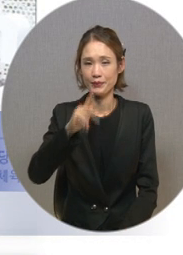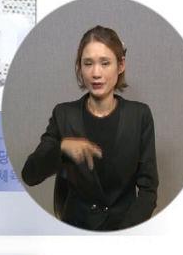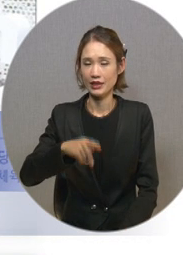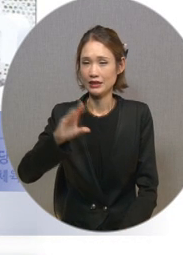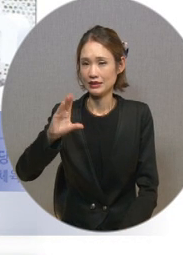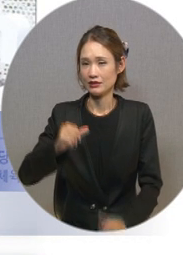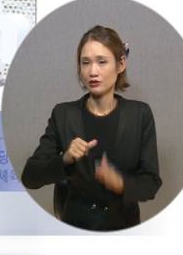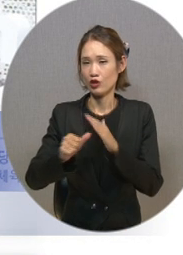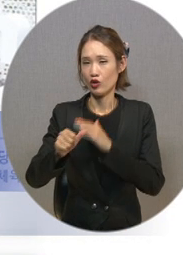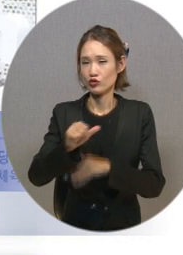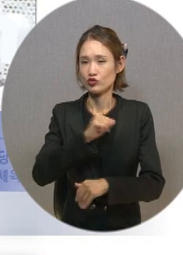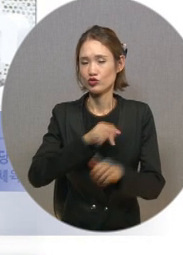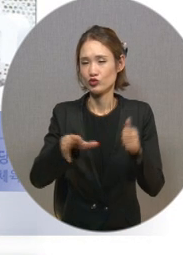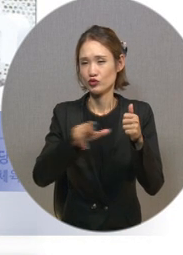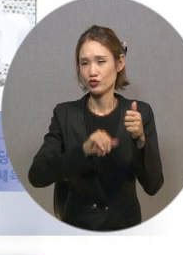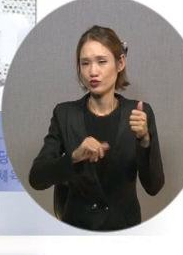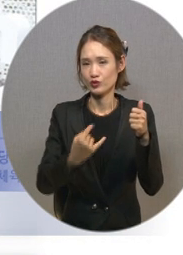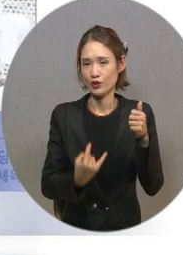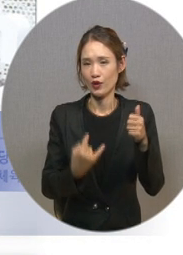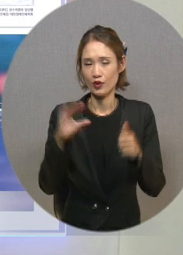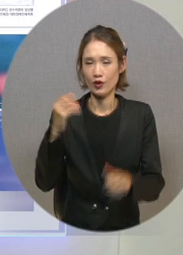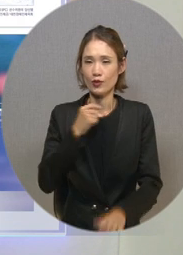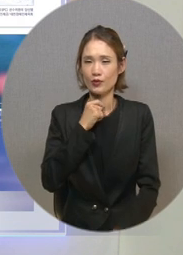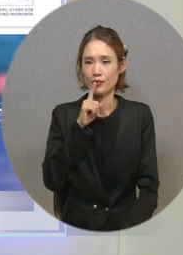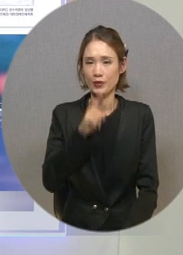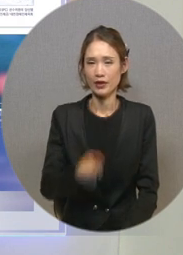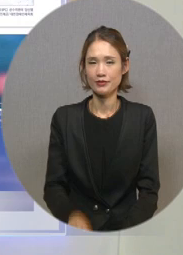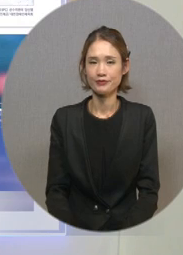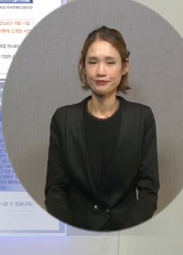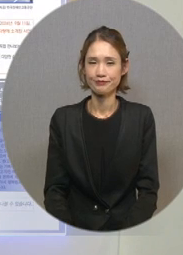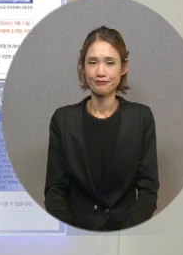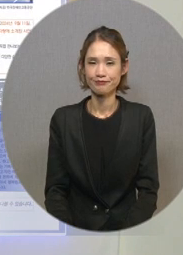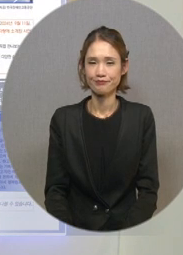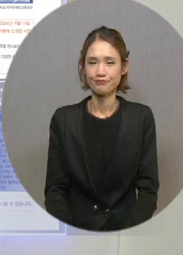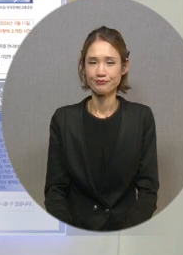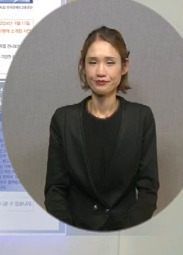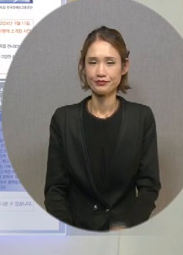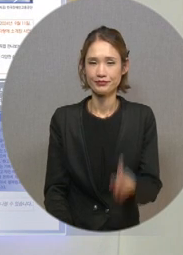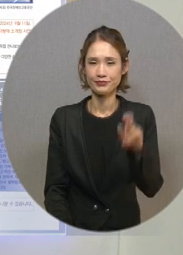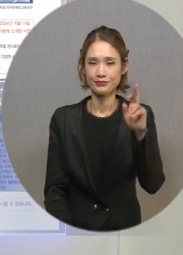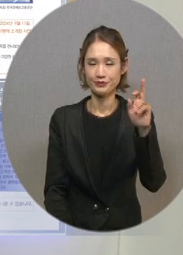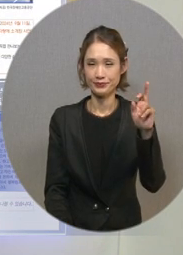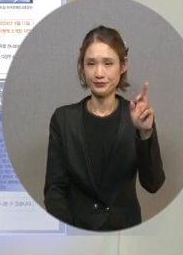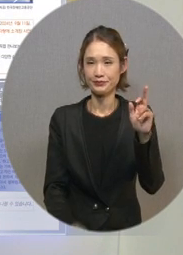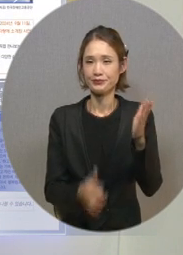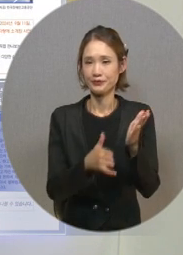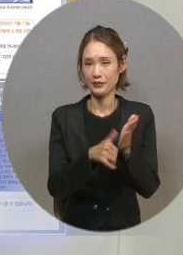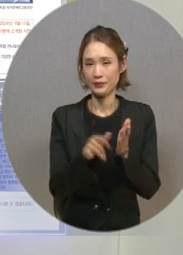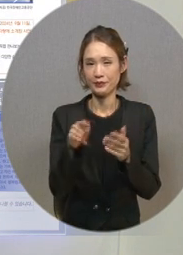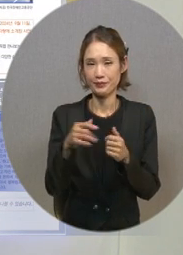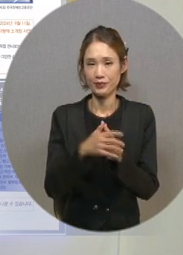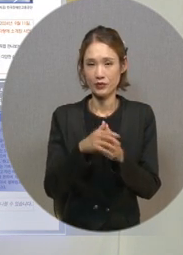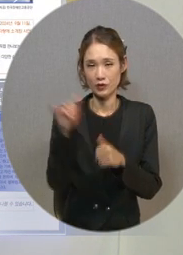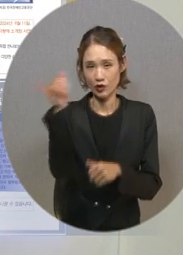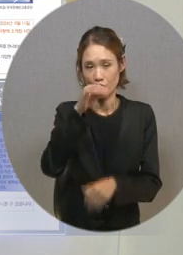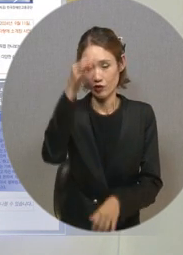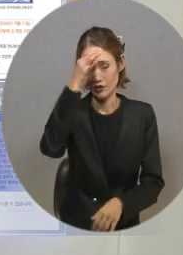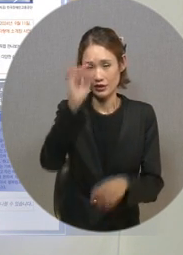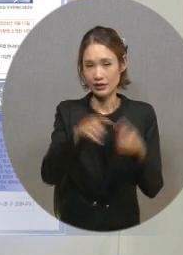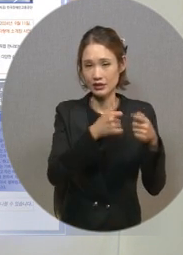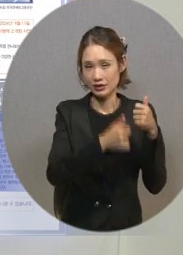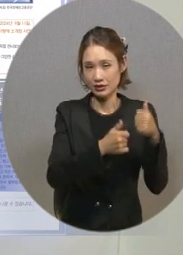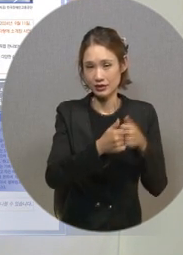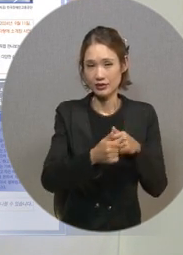되겠다고 소감을 밝혔습니다 다음은 12년입니다 전국 기능 장애인의 축제인 제